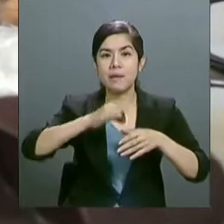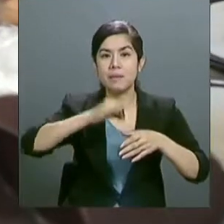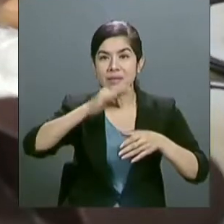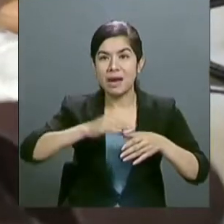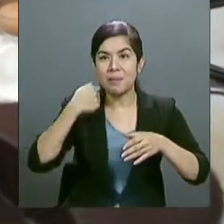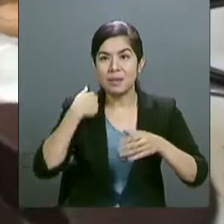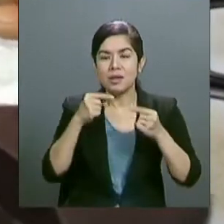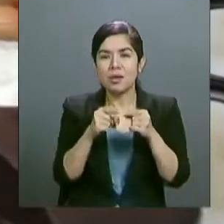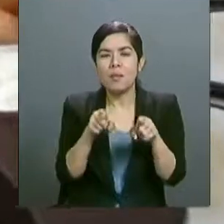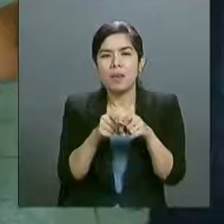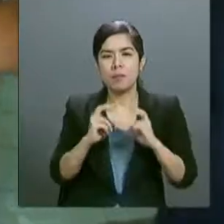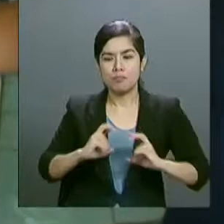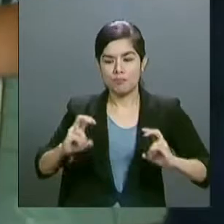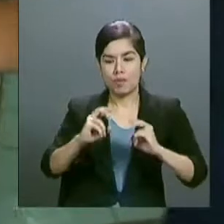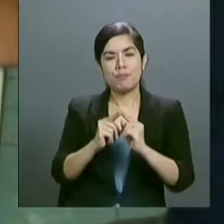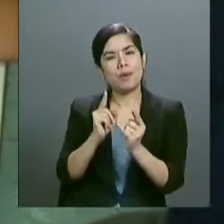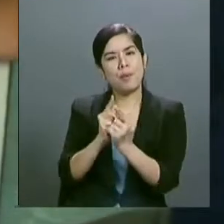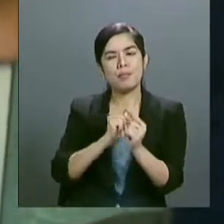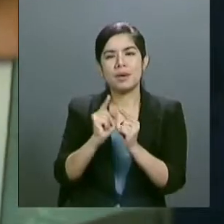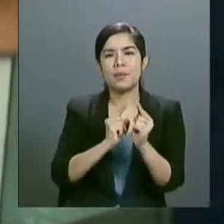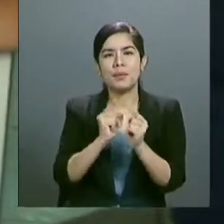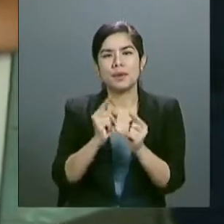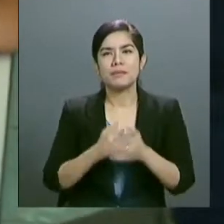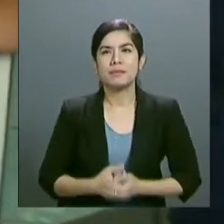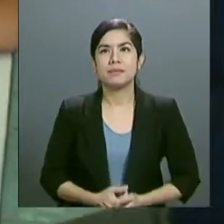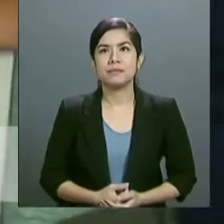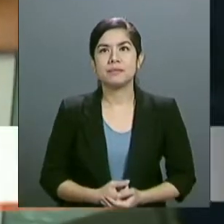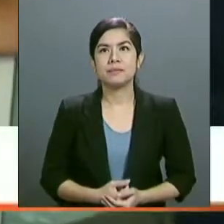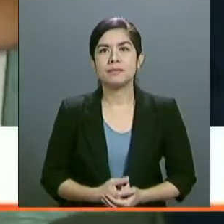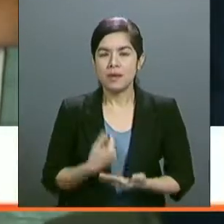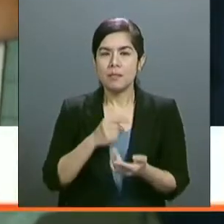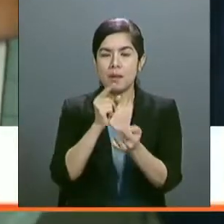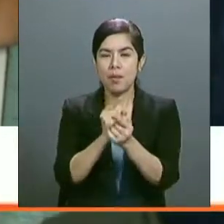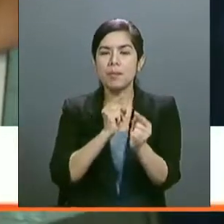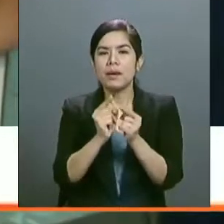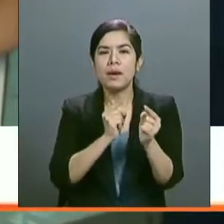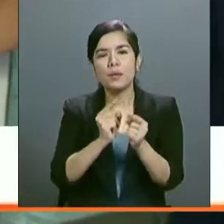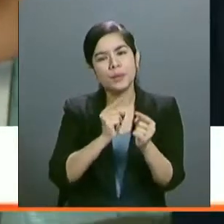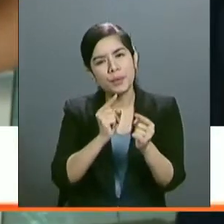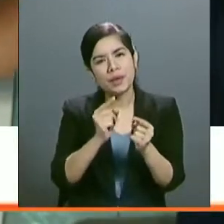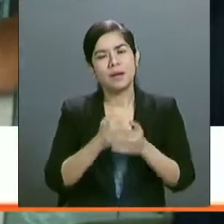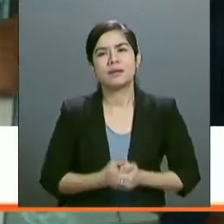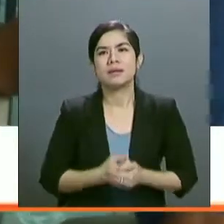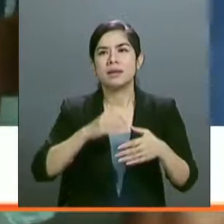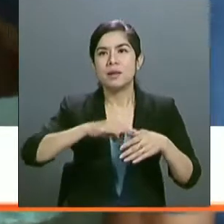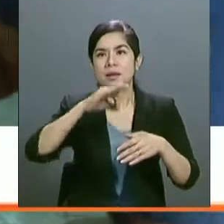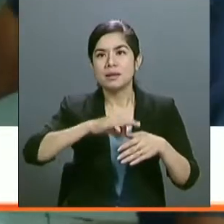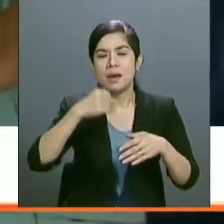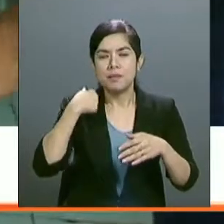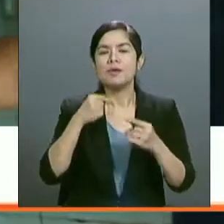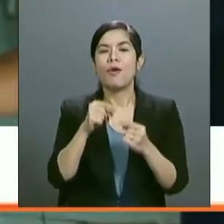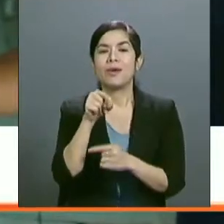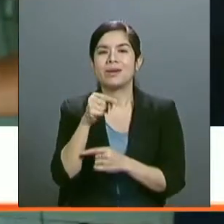บปะรวมกลุ่ม คุณเลยต้องมาสังสรรค์กันมาคุยกันอะไรกันนี่ ครับ ก็ชาก็อร่อยดีไง